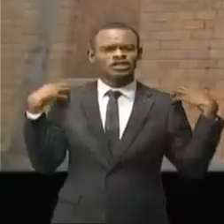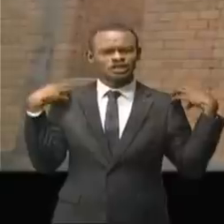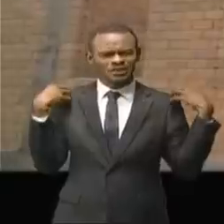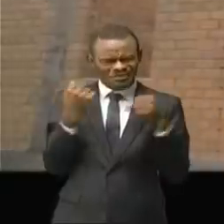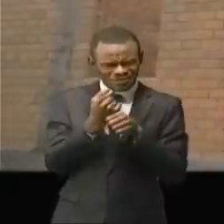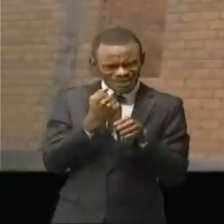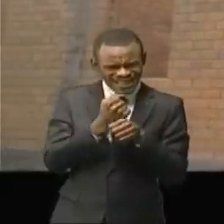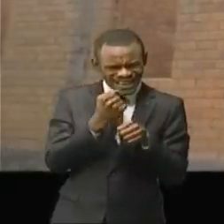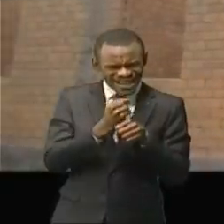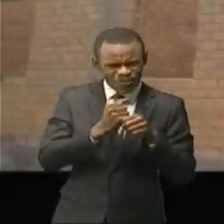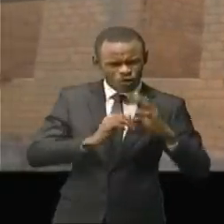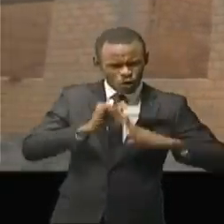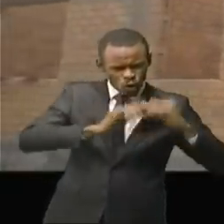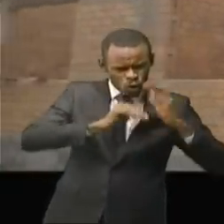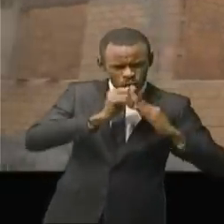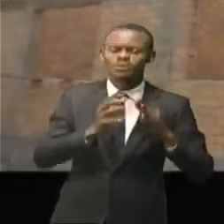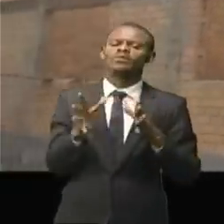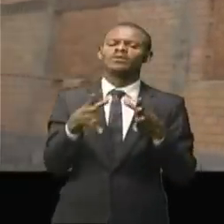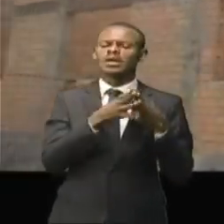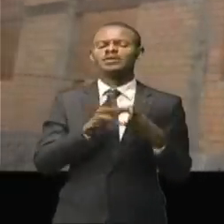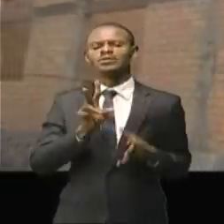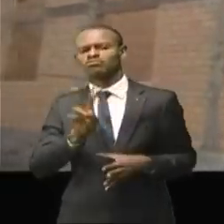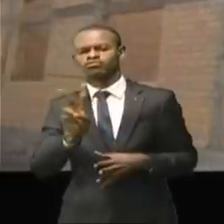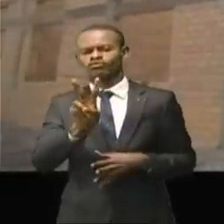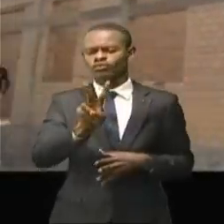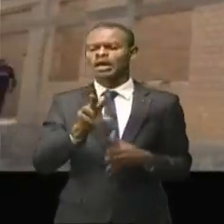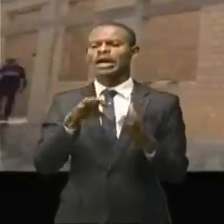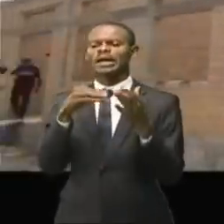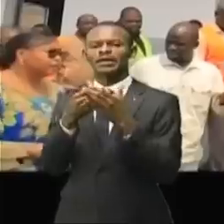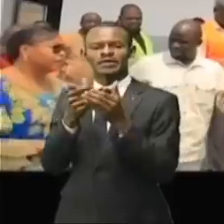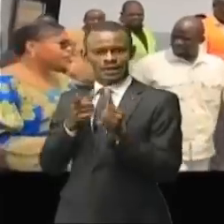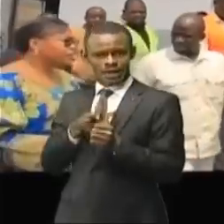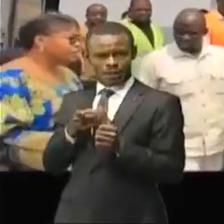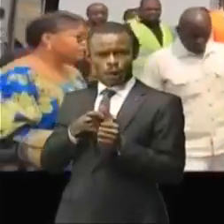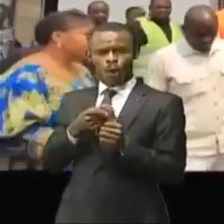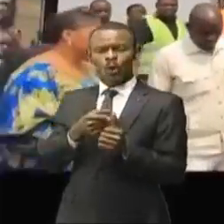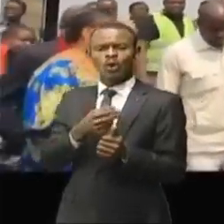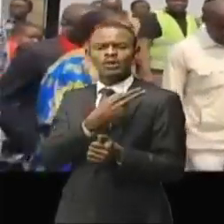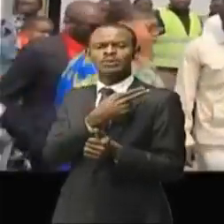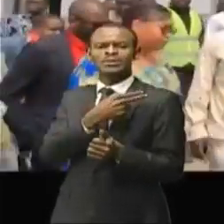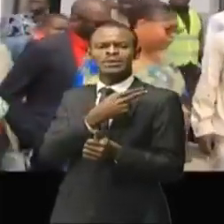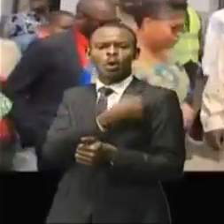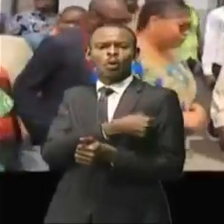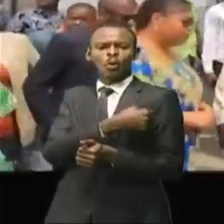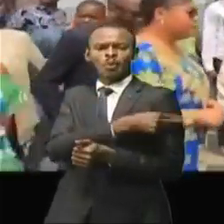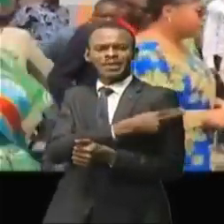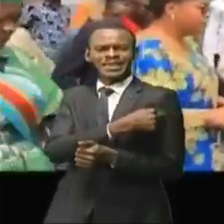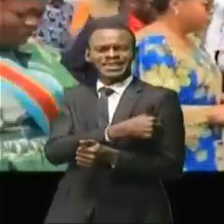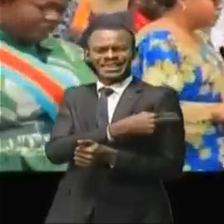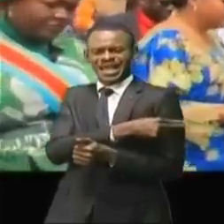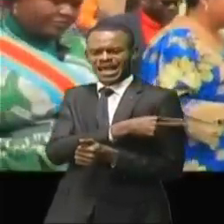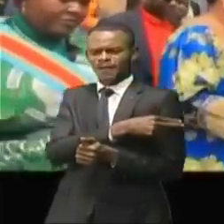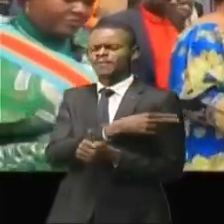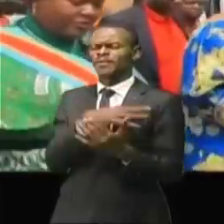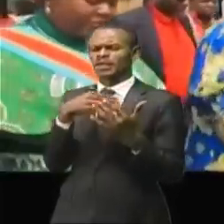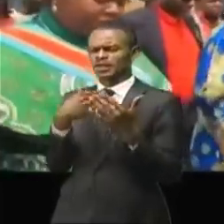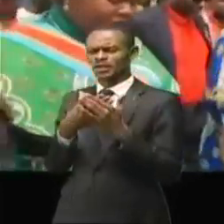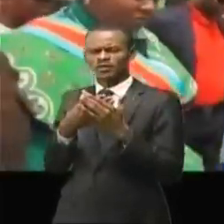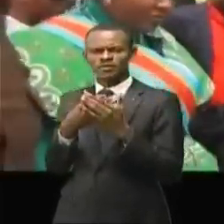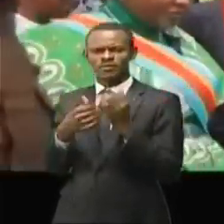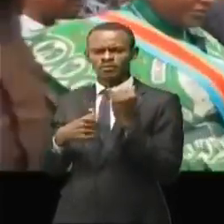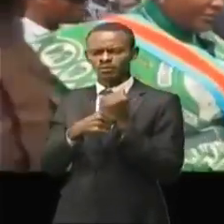au Centre de santé de référence marqué les questions la patronne du plan est accueillie par un personnel